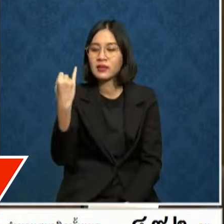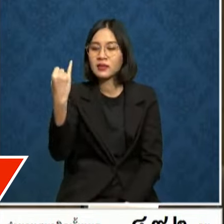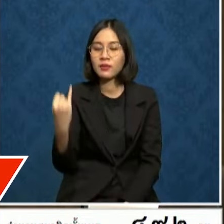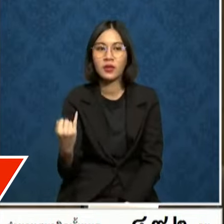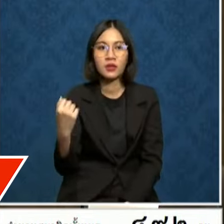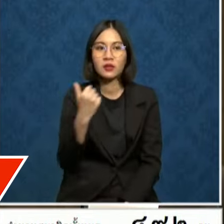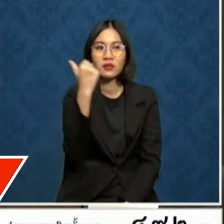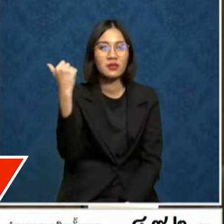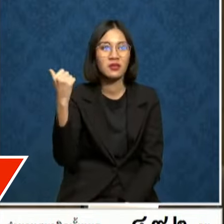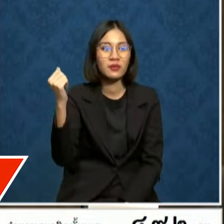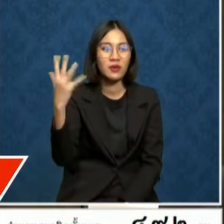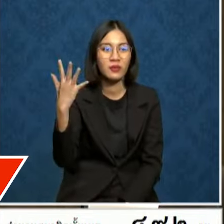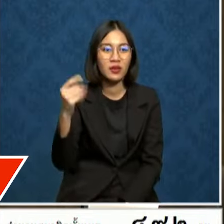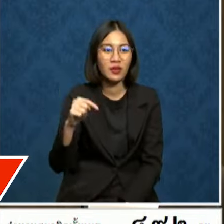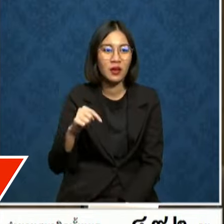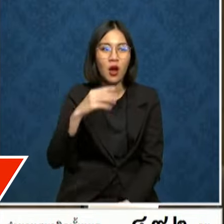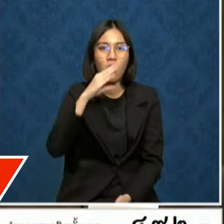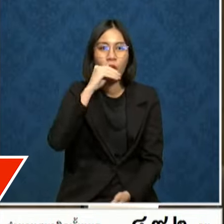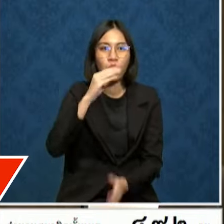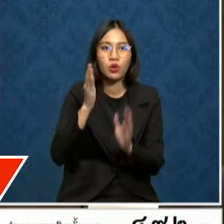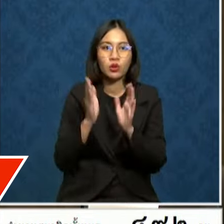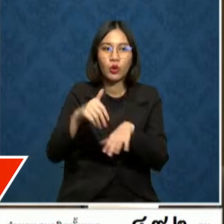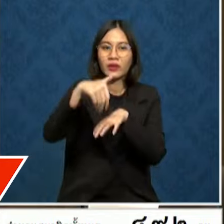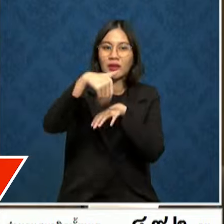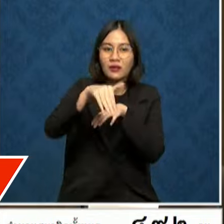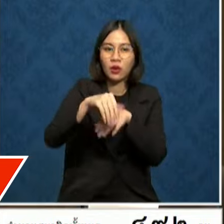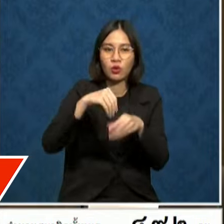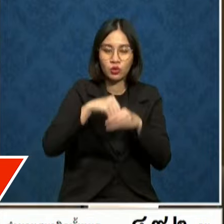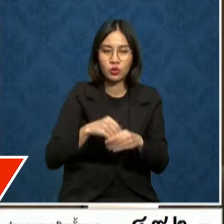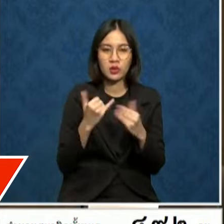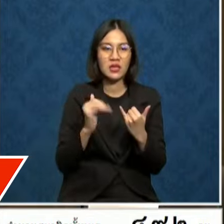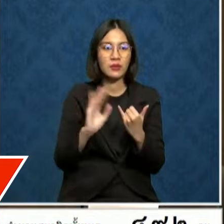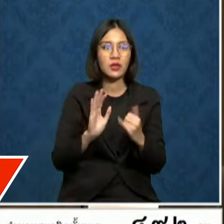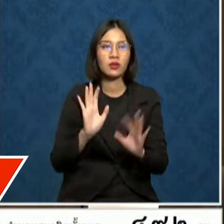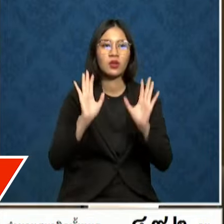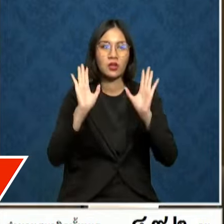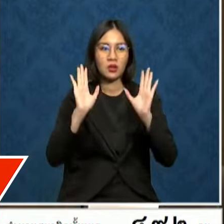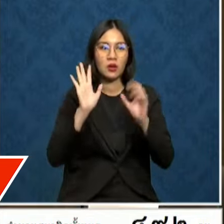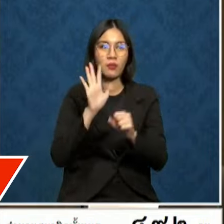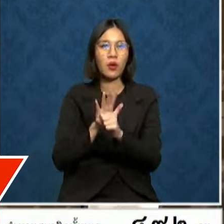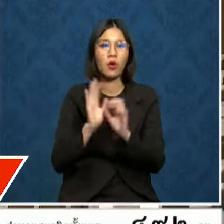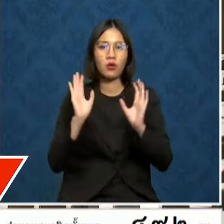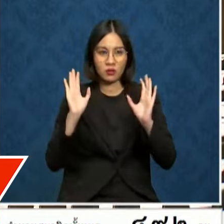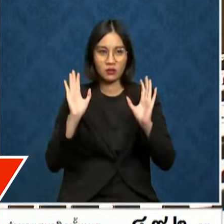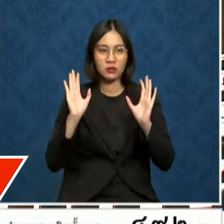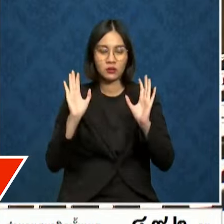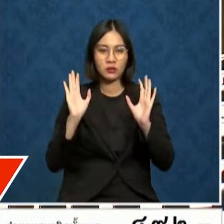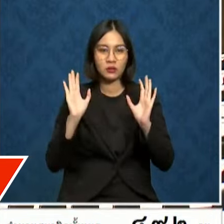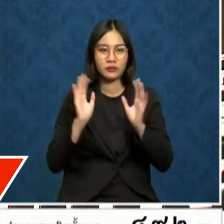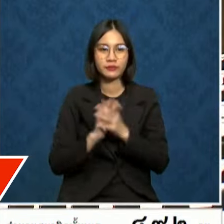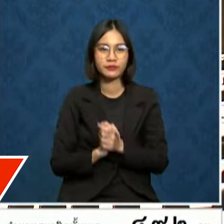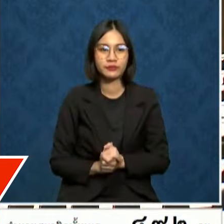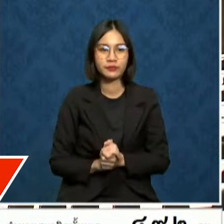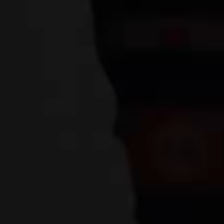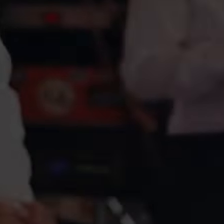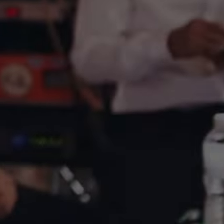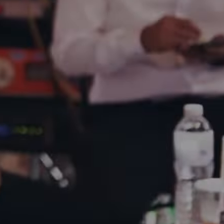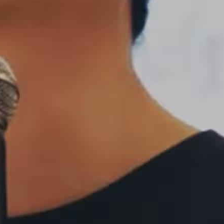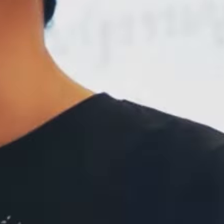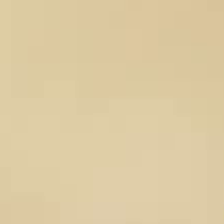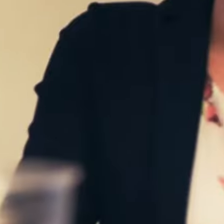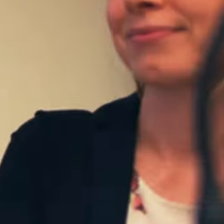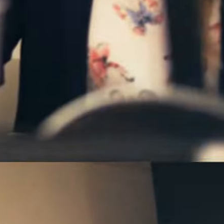ๆหรือผู้ต้องหเป็นการกล่าวถึงบุคคลภายนอกแล้วไม่อยู่ในนี้แกผมว่าพอๆแล้วครับคุณสนาก็ก็นะครับครับ